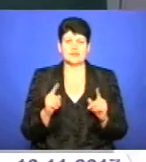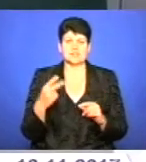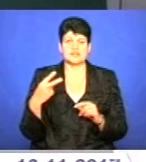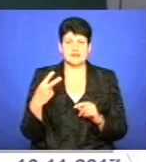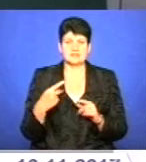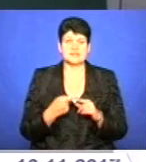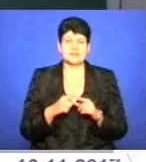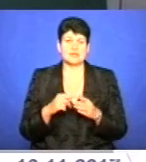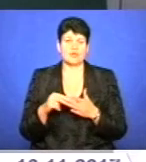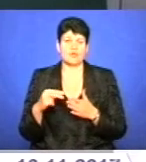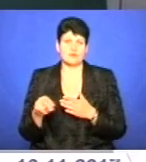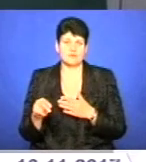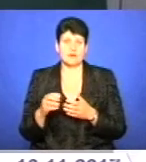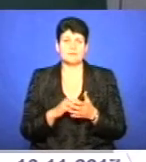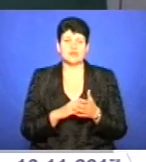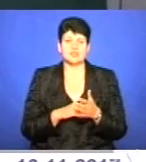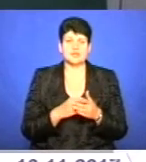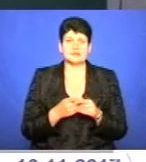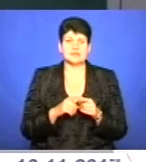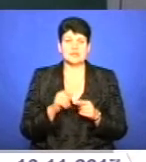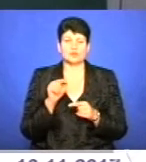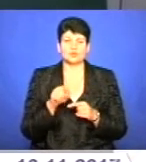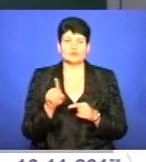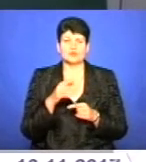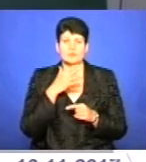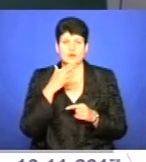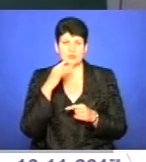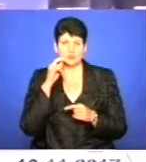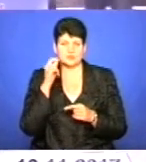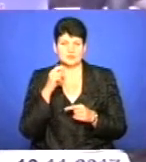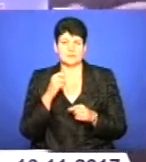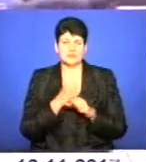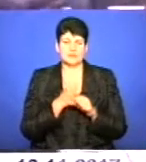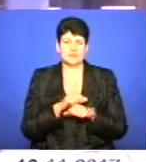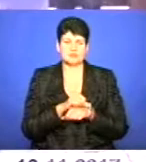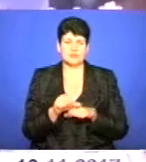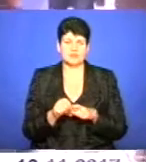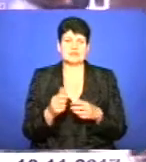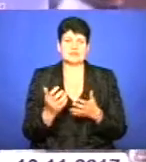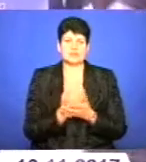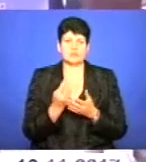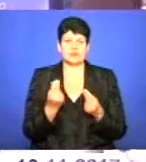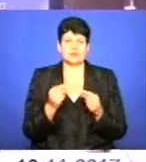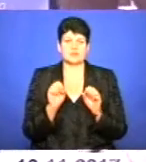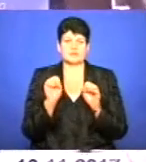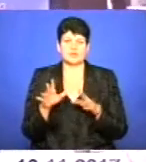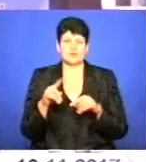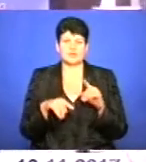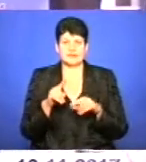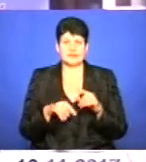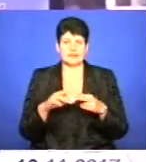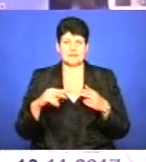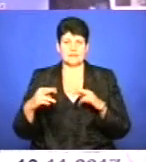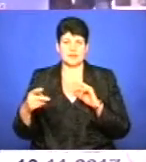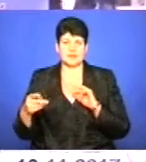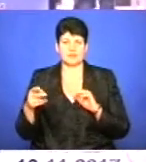купівля. Причину такої ситуації банкіри вбачають у тому, що багато краян працює за кордоном. Зароблені ж кошти пересилають рідним, які відповідно